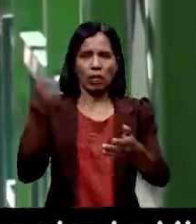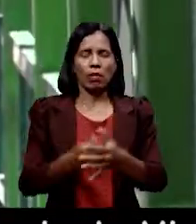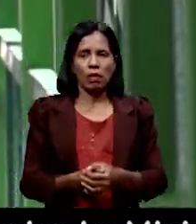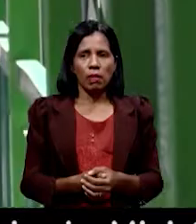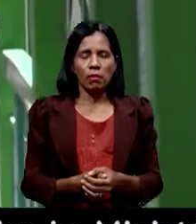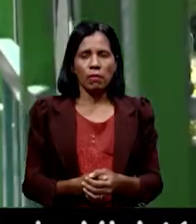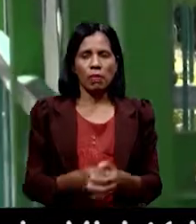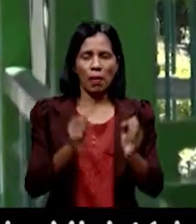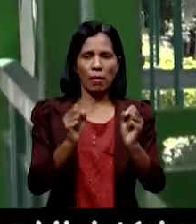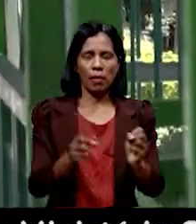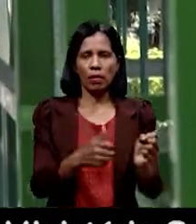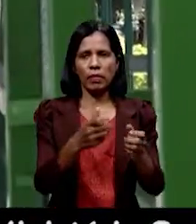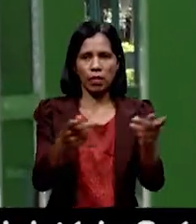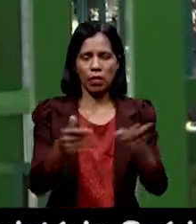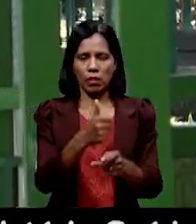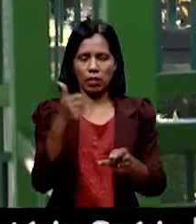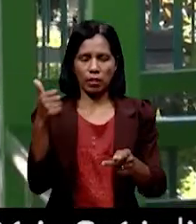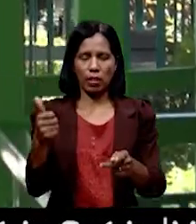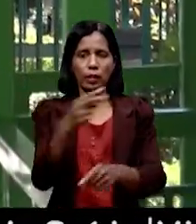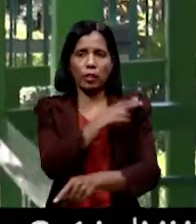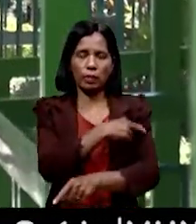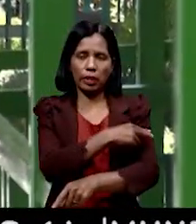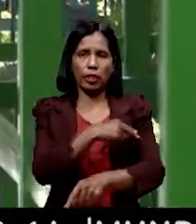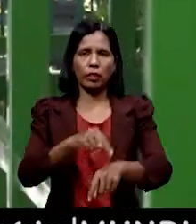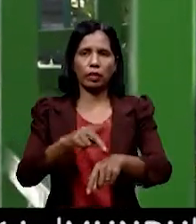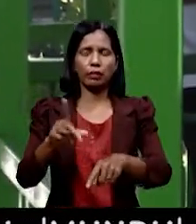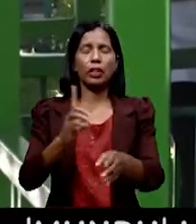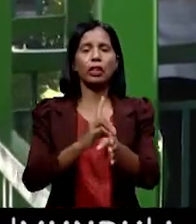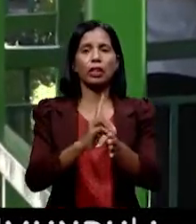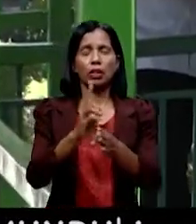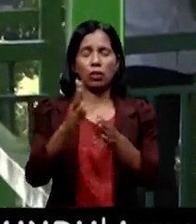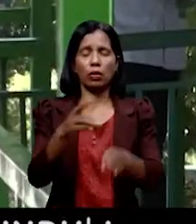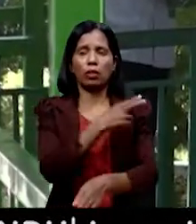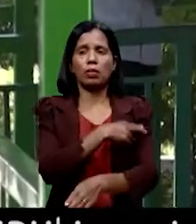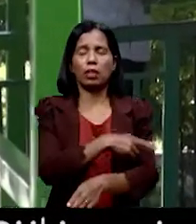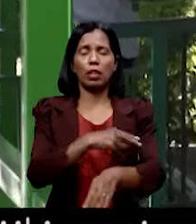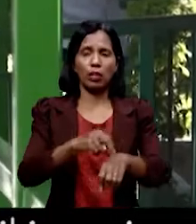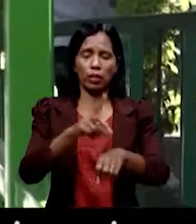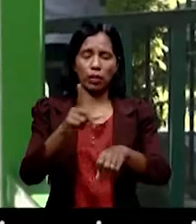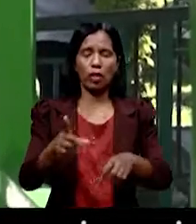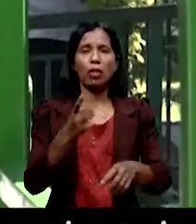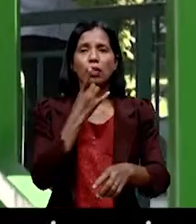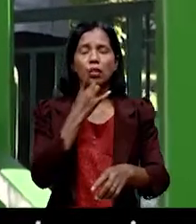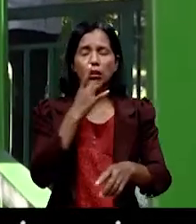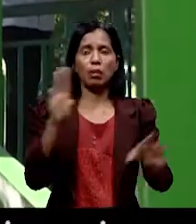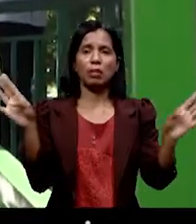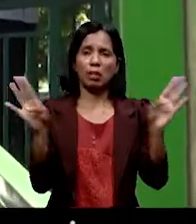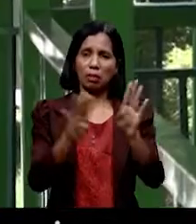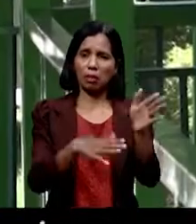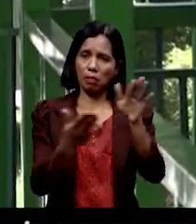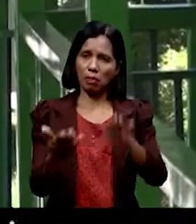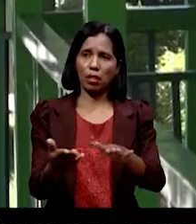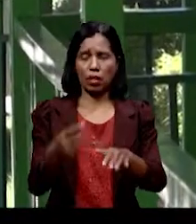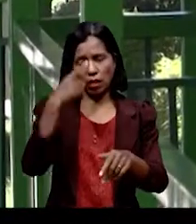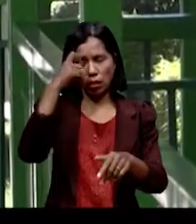operasaun no sala siraseluk ia hospital nasional. Diretor klinika hospital nasional hateten, ho eletricidade nebe mate, pessoal